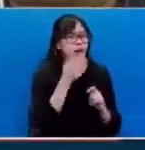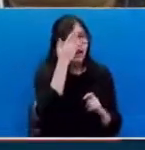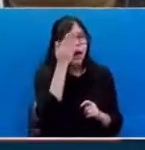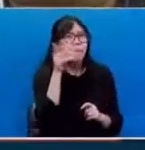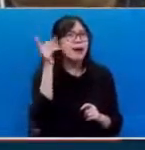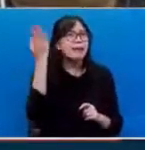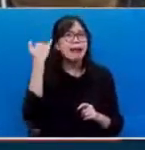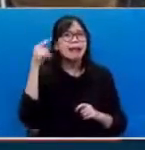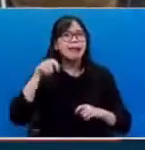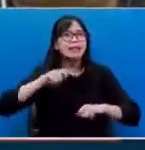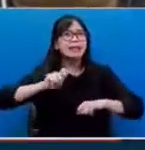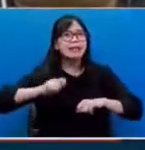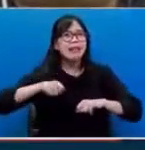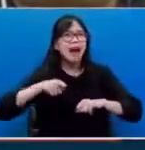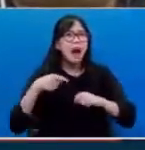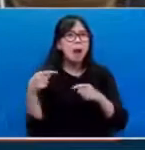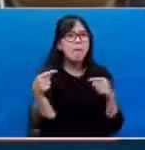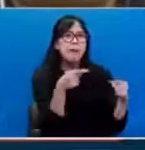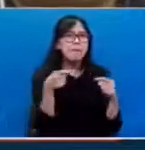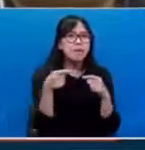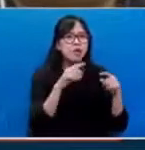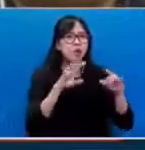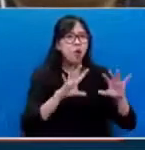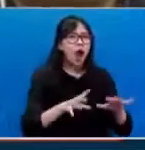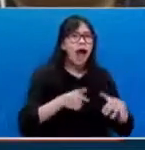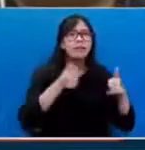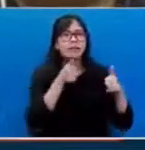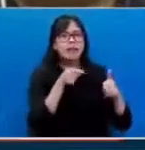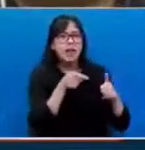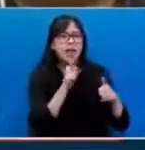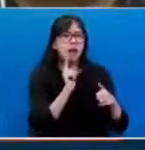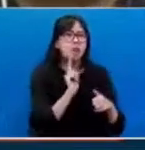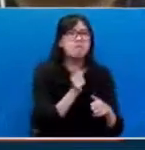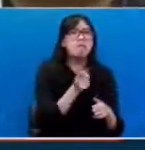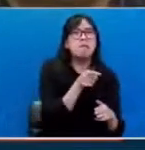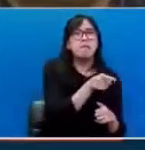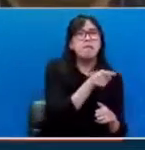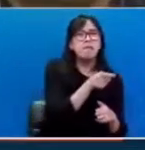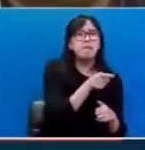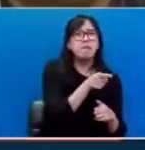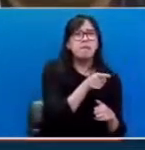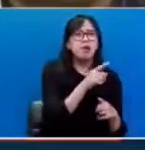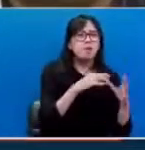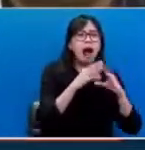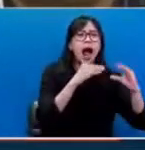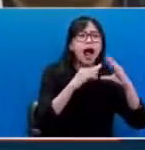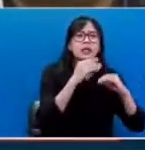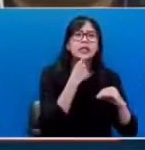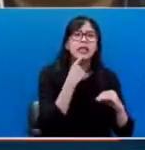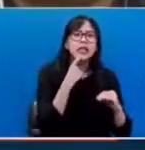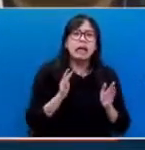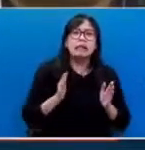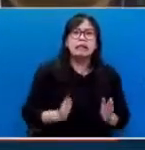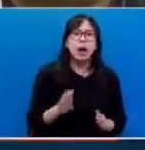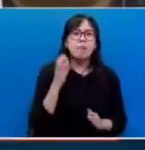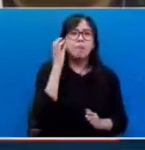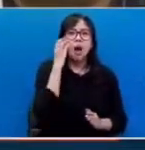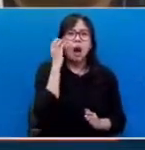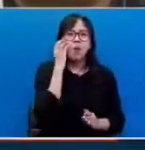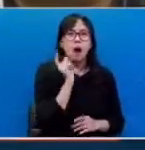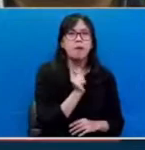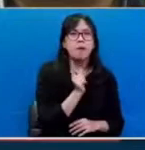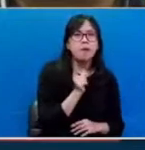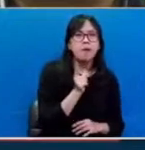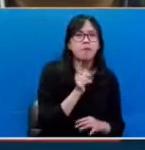Pemilu bukan lagi mengenai kepantasan begitu Bukan bukan lagi mengenai ee ee sikap yang mempengaruhi apakah ada